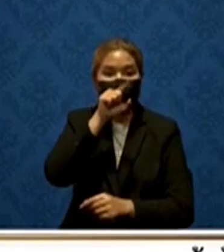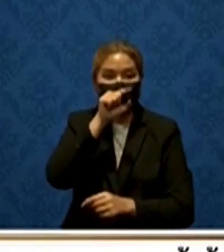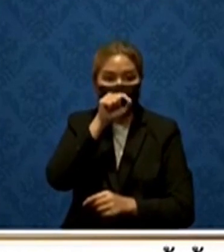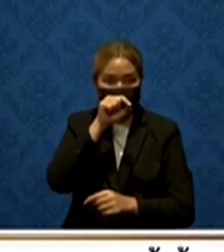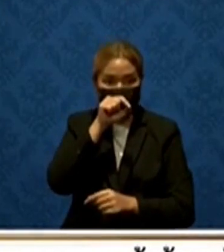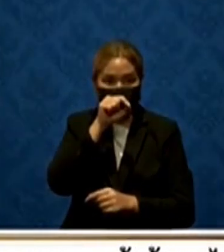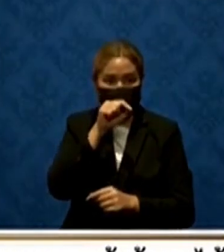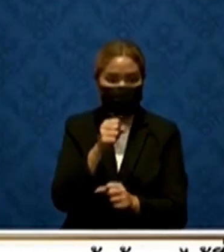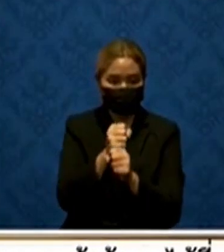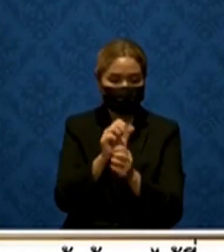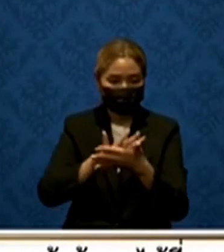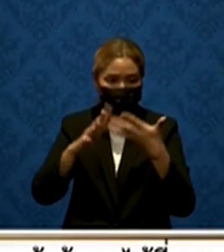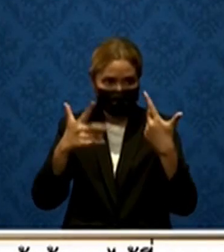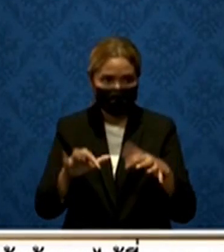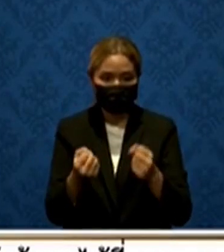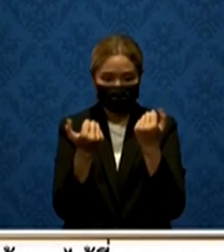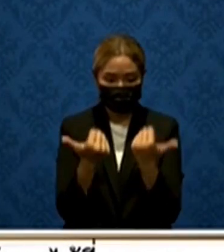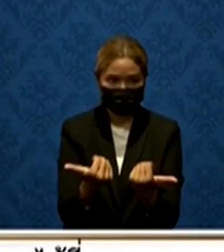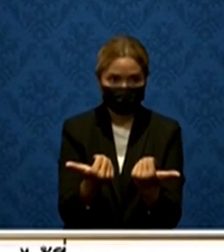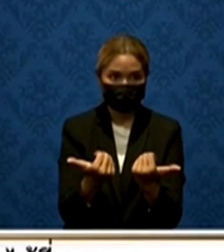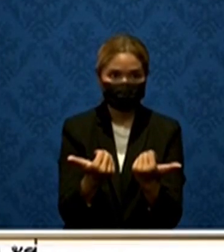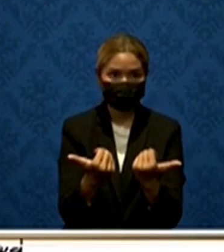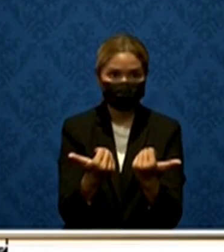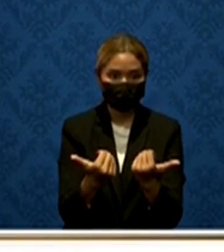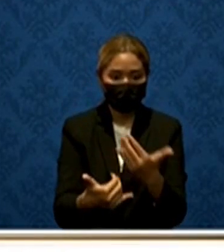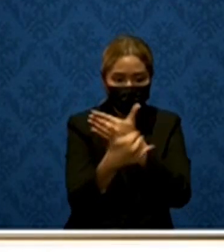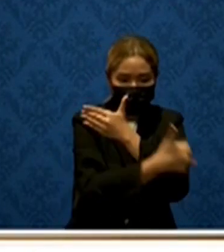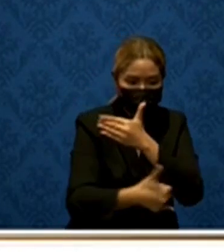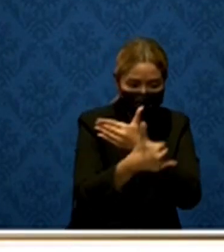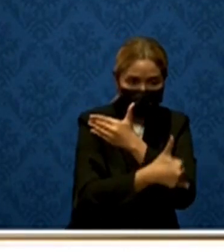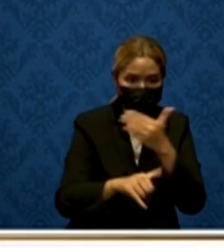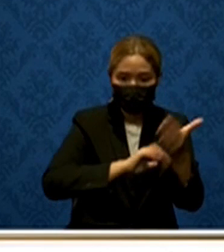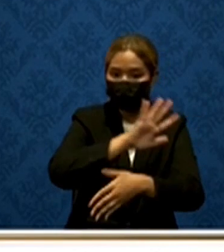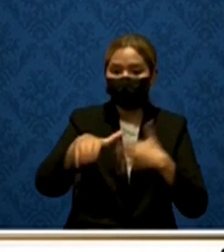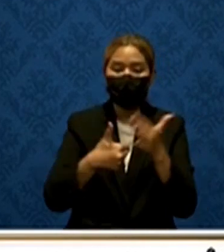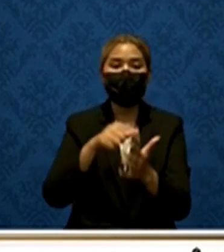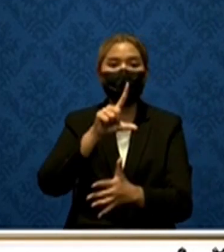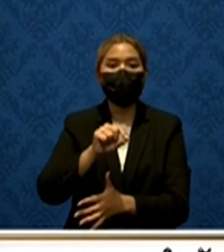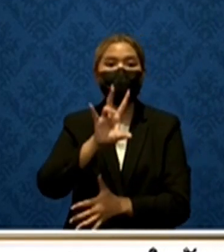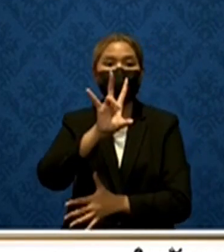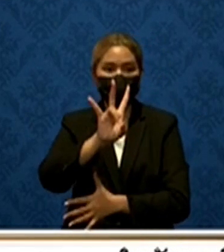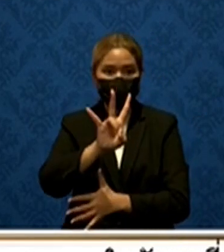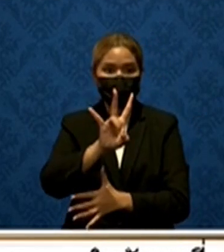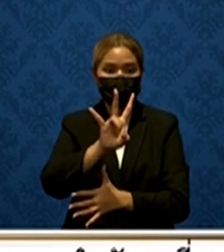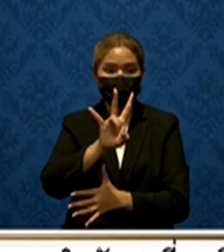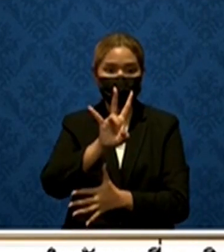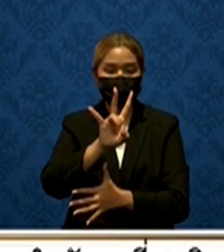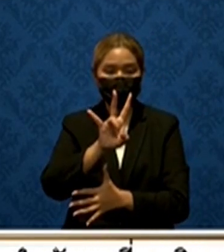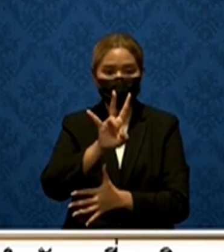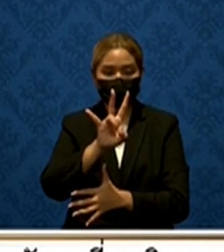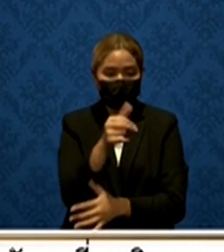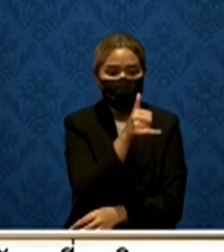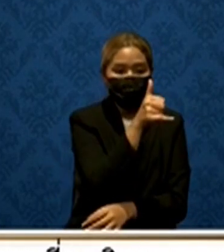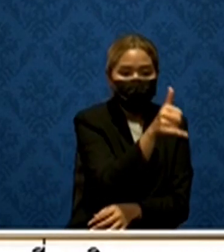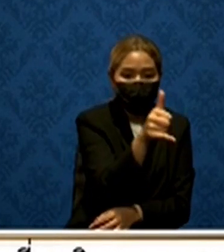เราเดินหน้าบุกตลาด 27 ประเทศสำคัญแล้วก็โยเฉพาะตลาดใหมๆที่เร